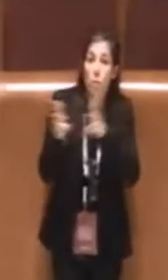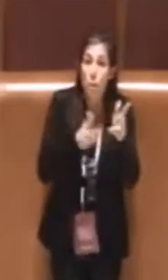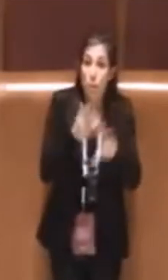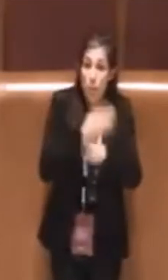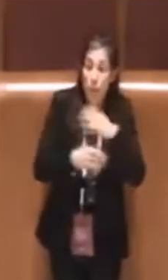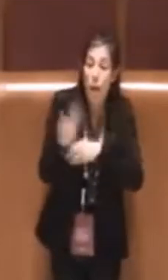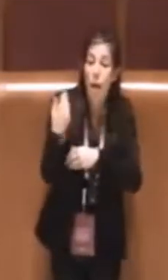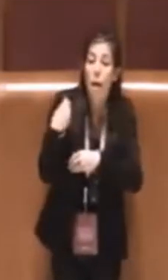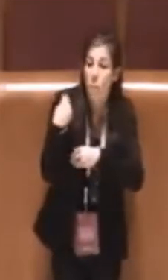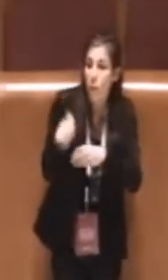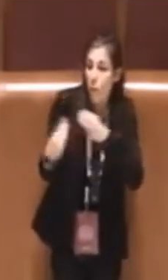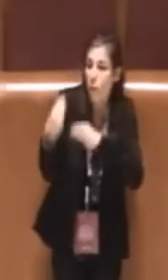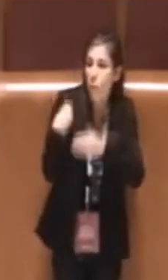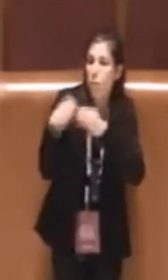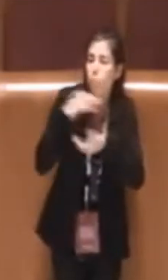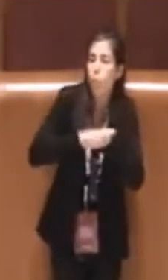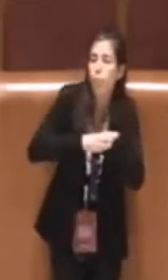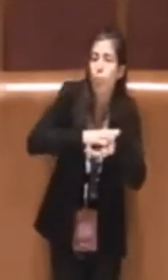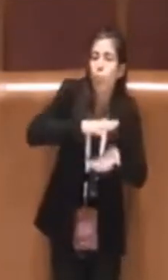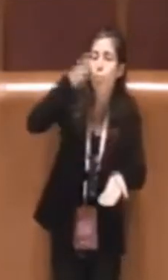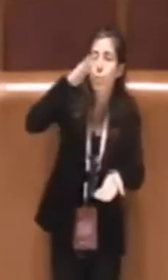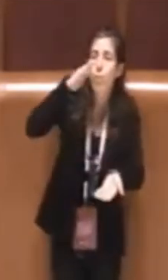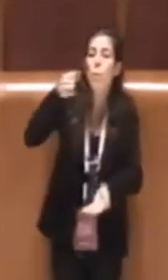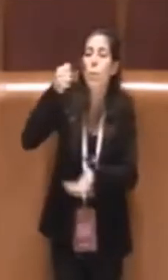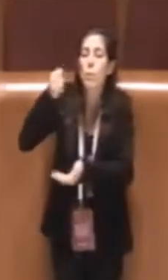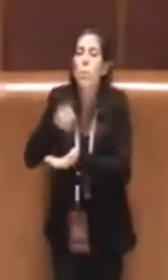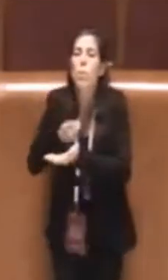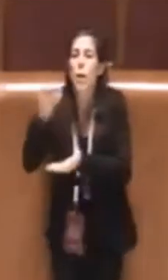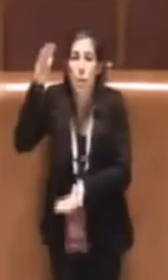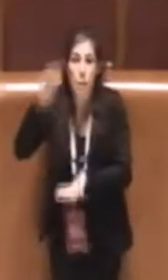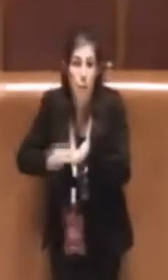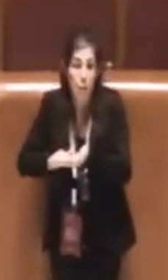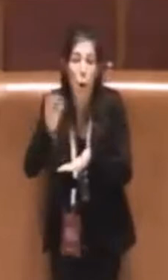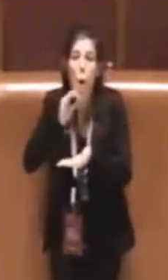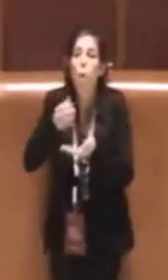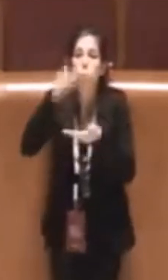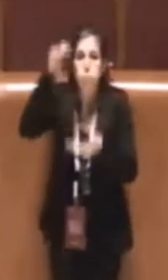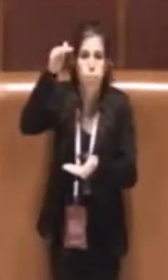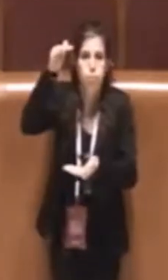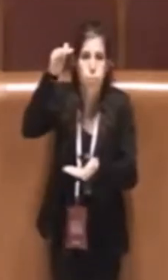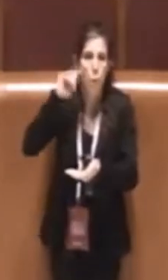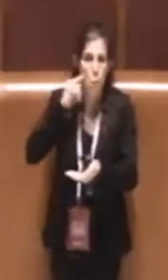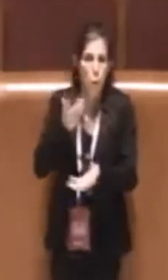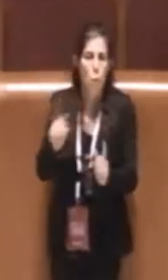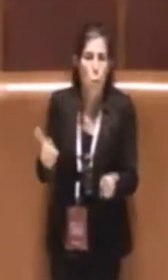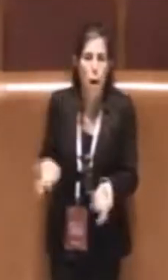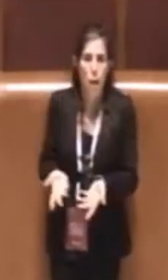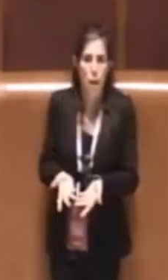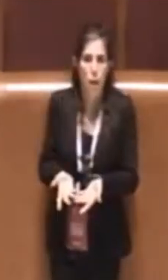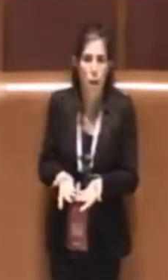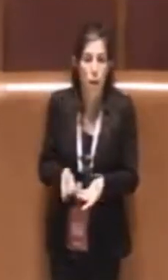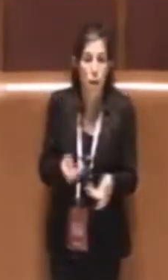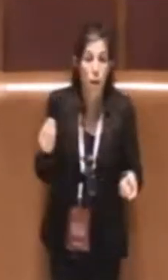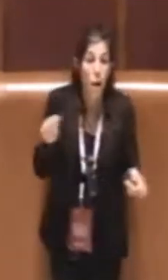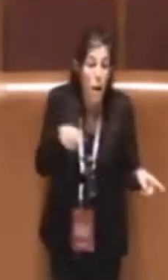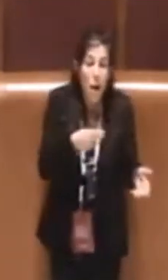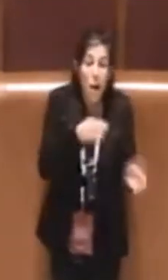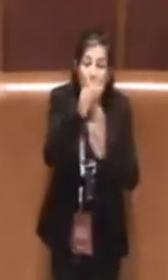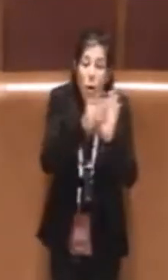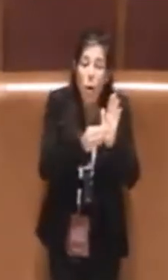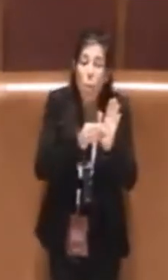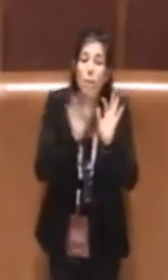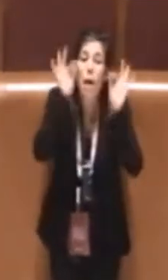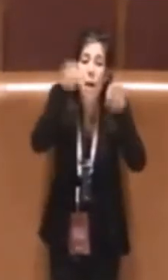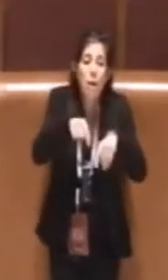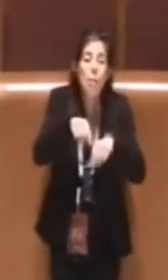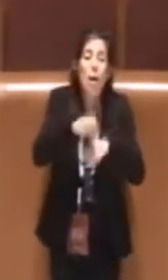usufruire del servizio. Il regolamento, ripeto, arriva in quest'Aula dopo 14 anni. Quindi